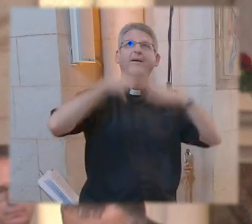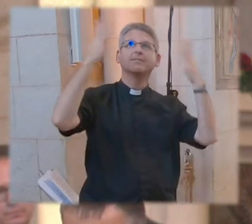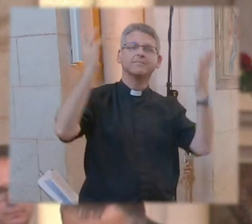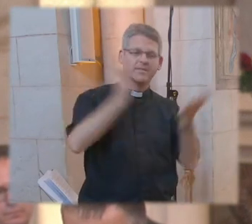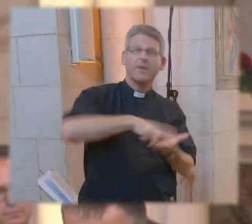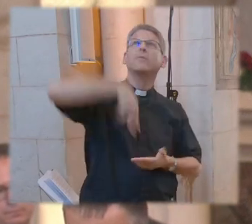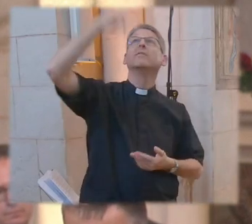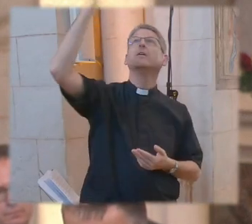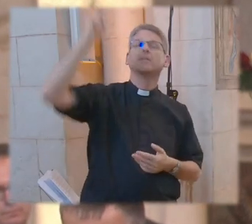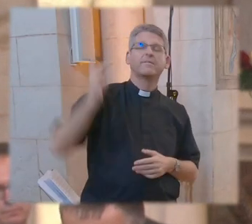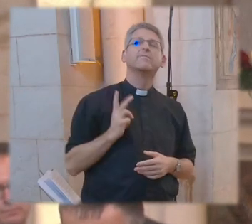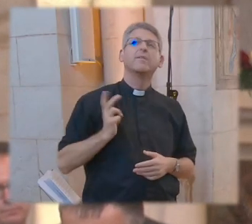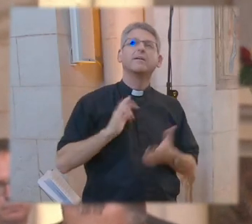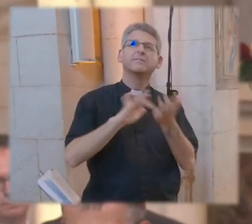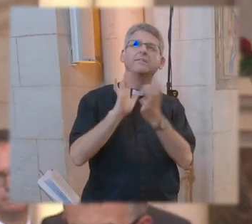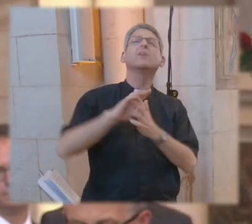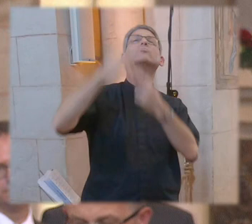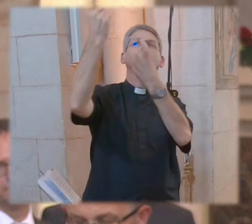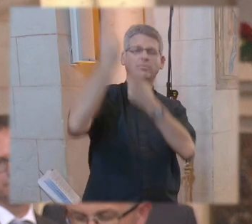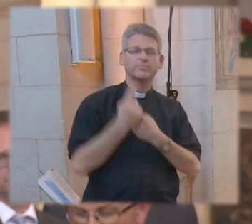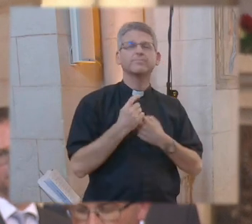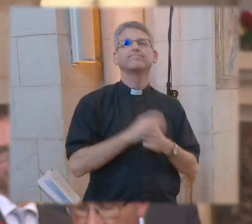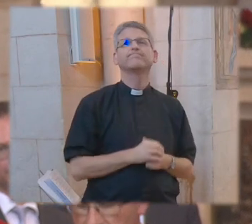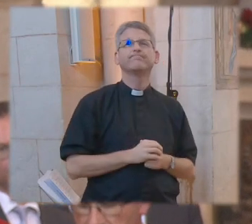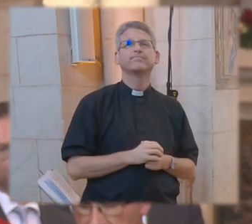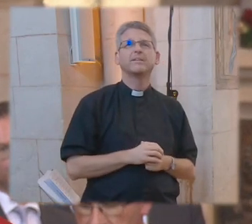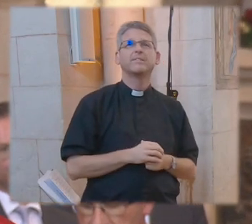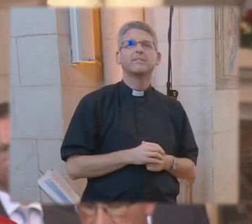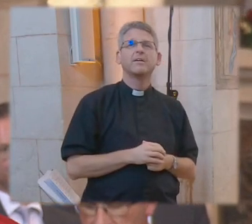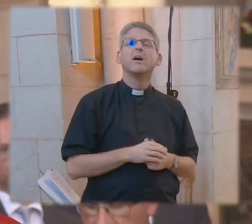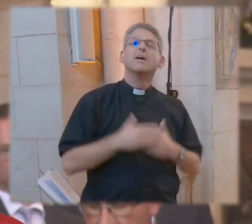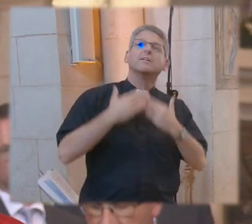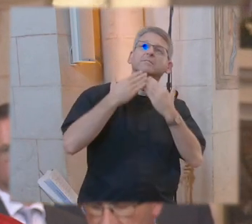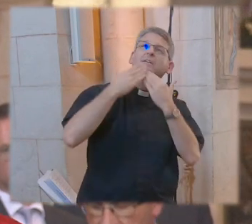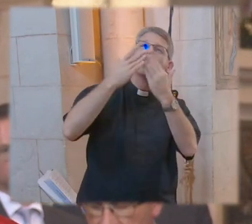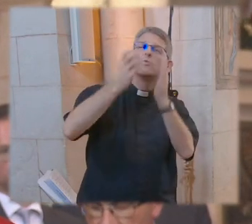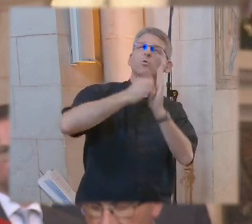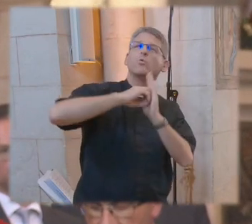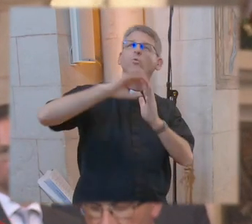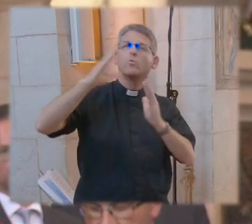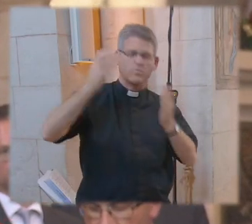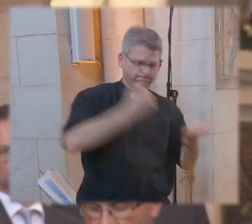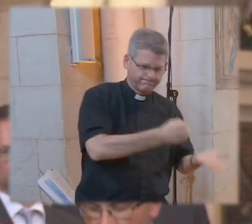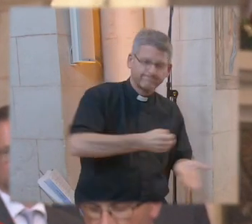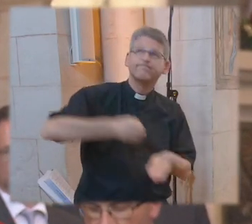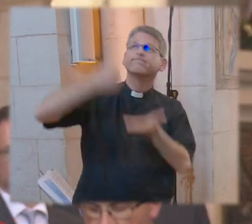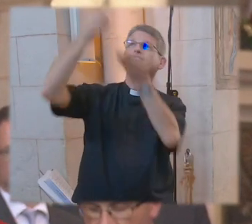seine Wiederkunft. So bringen wir dir mit Lob und Dank dieses heilige und lebendige Opfer